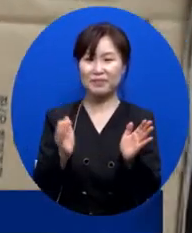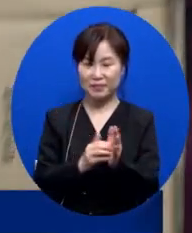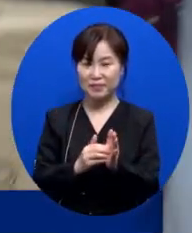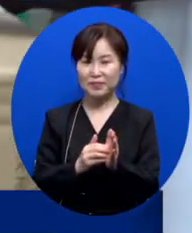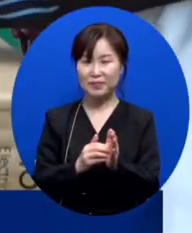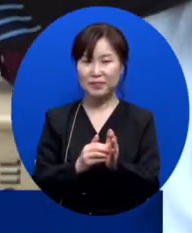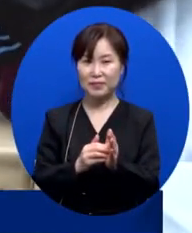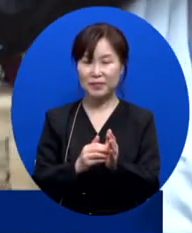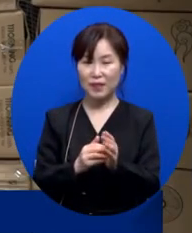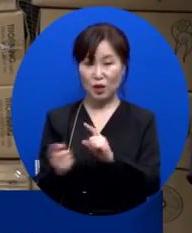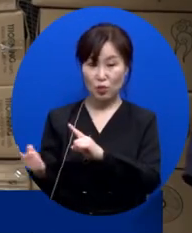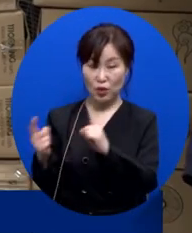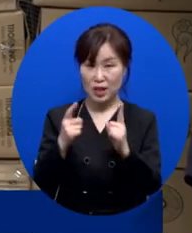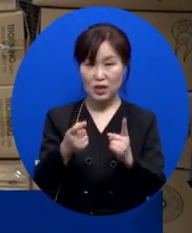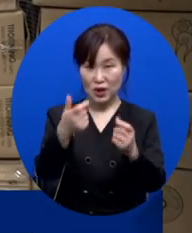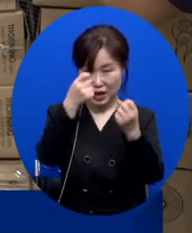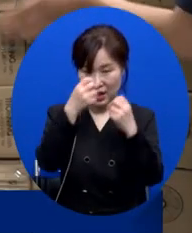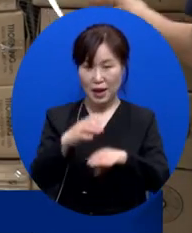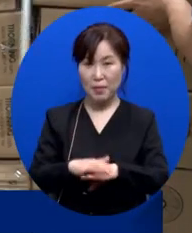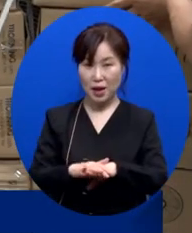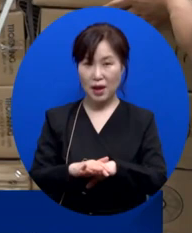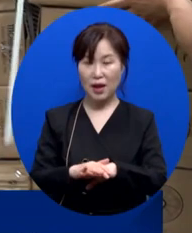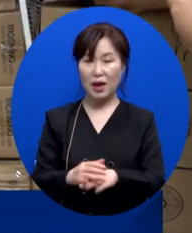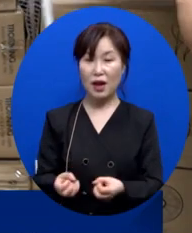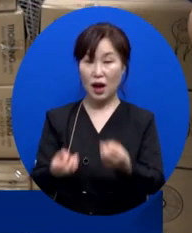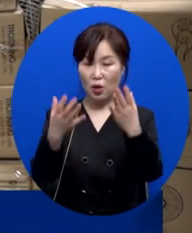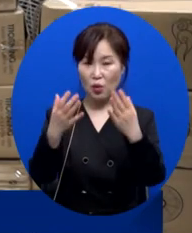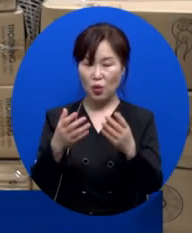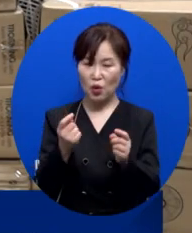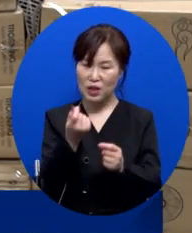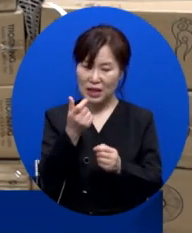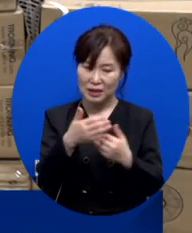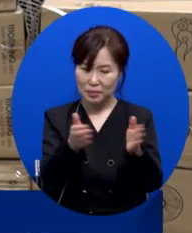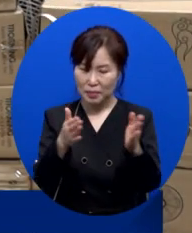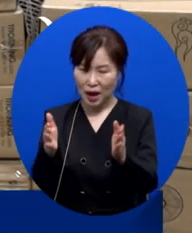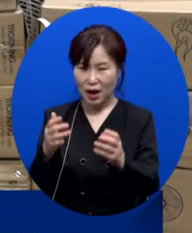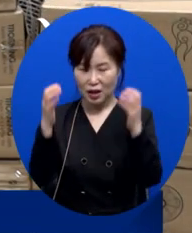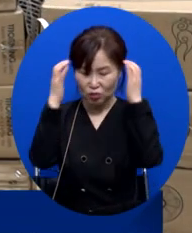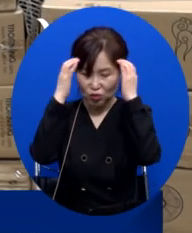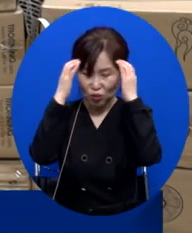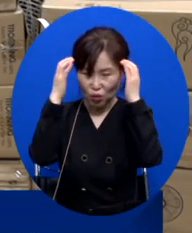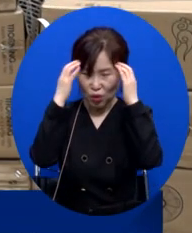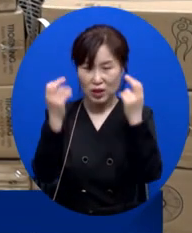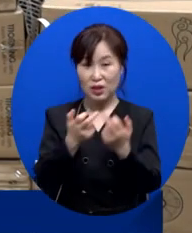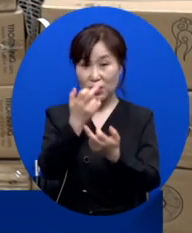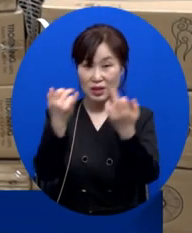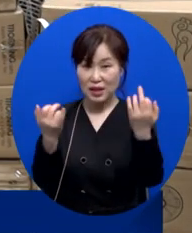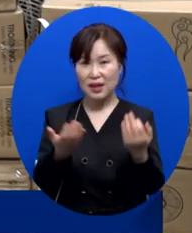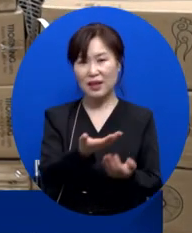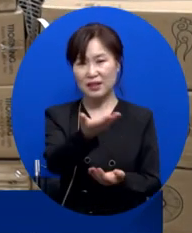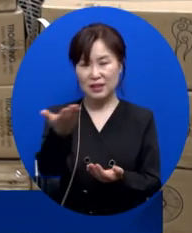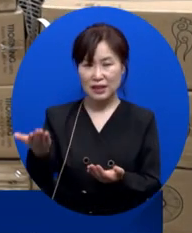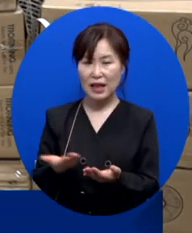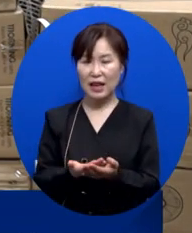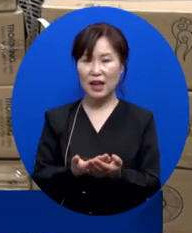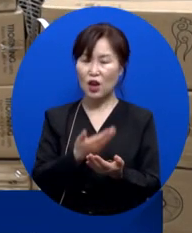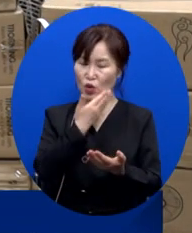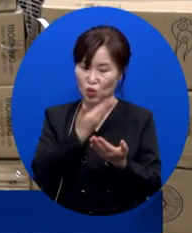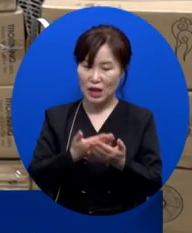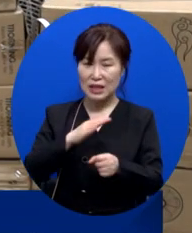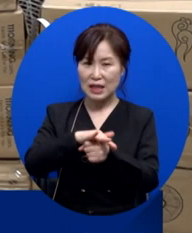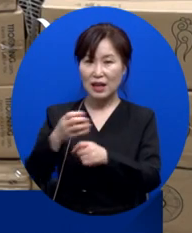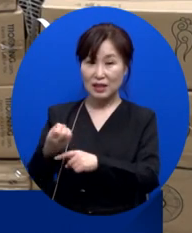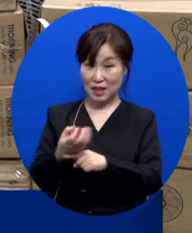치르고 나서 이 쪽방에서 수고하는 고생하는 우리 형제 자매들에게 지한 사랑을 좀